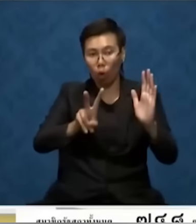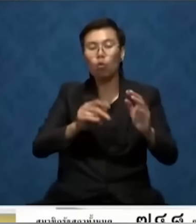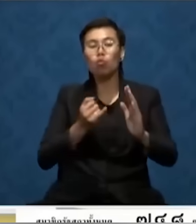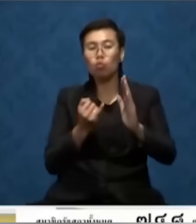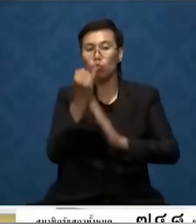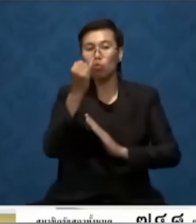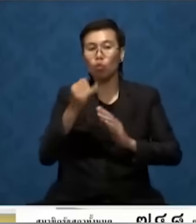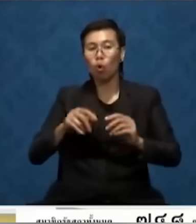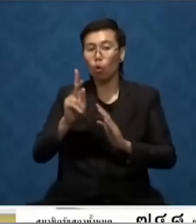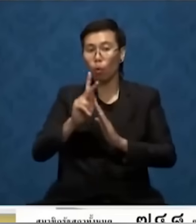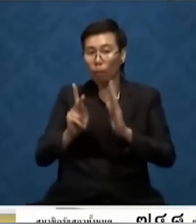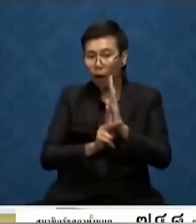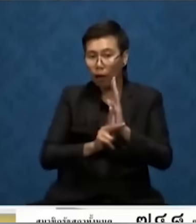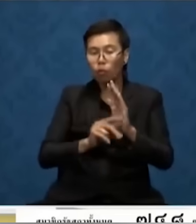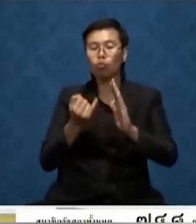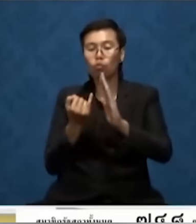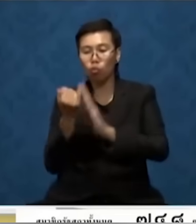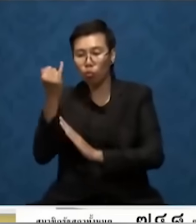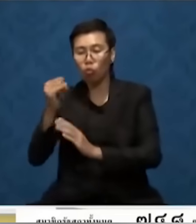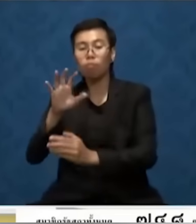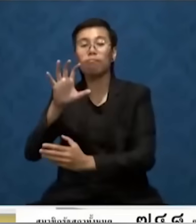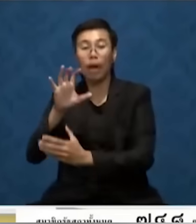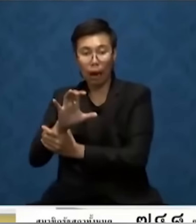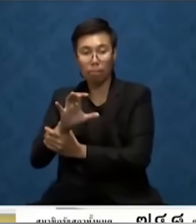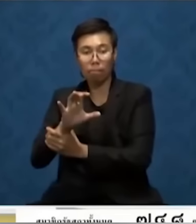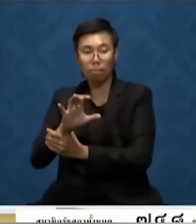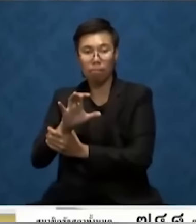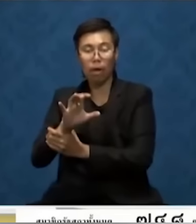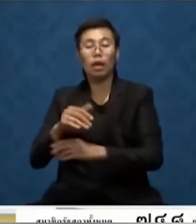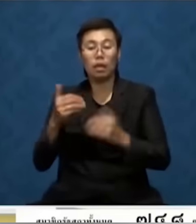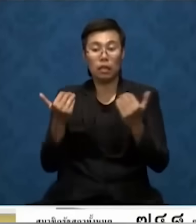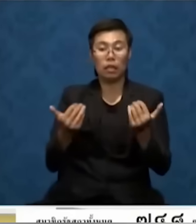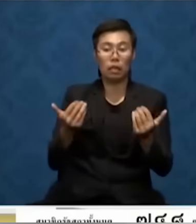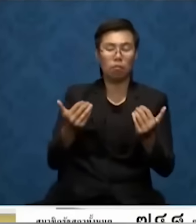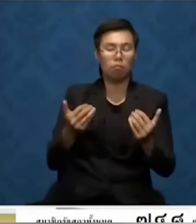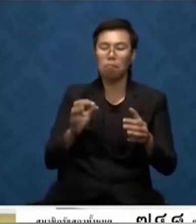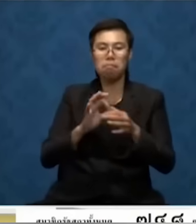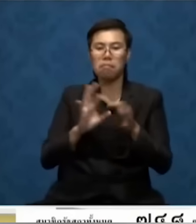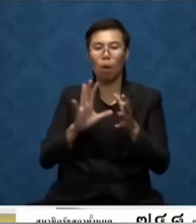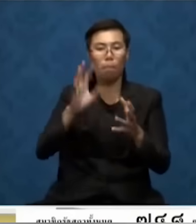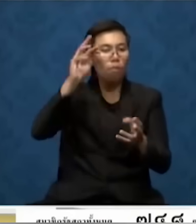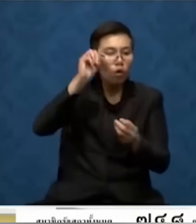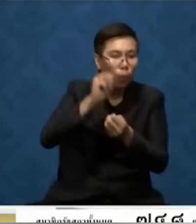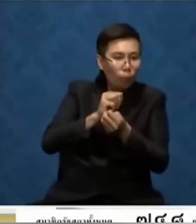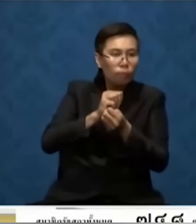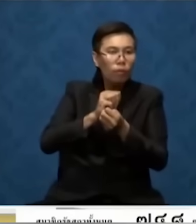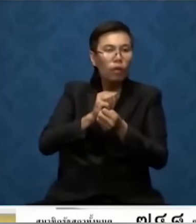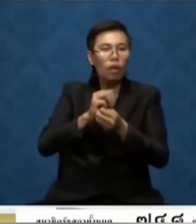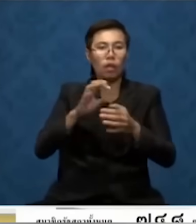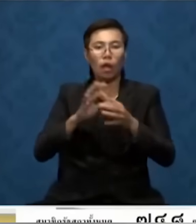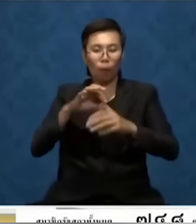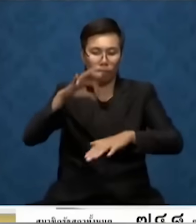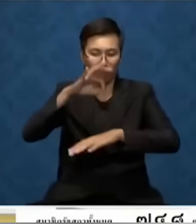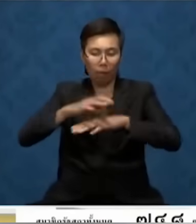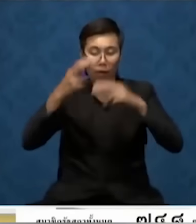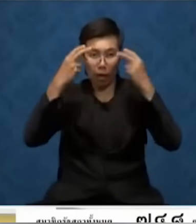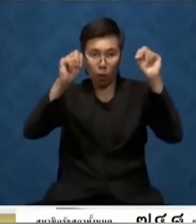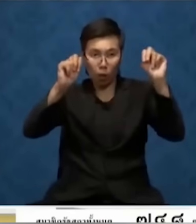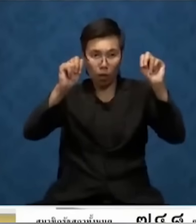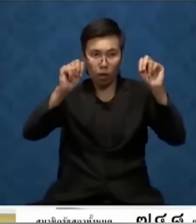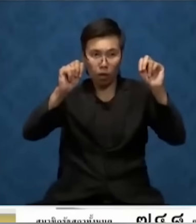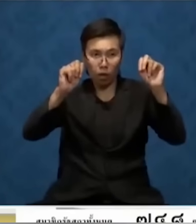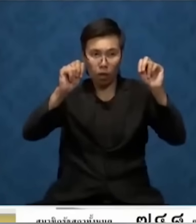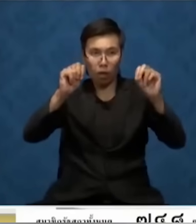ายถูกข้อบังคับหรือไม่อย่างไรอันนี้ไม่ใช่เป็นการอภิปรายเรื่องความเหมาะสมในการดำรงตำแหน่งนายกรัฐมนตรีเหมือน